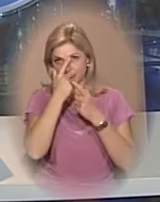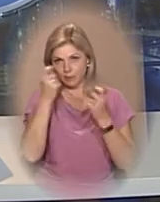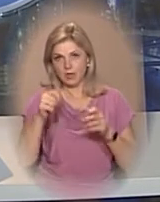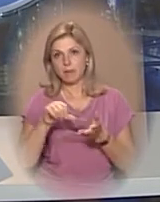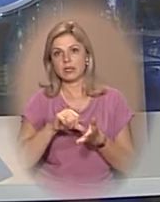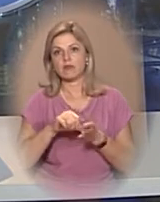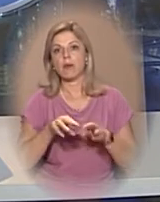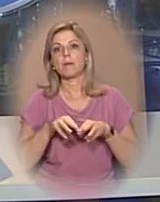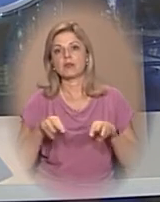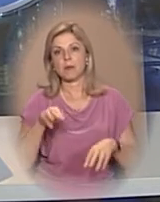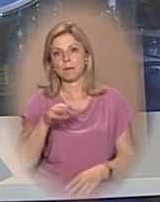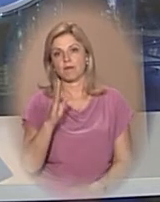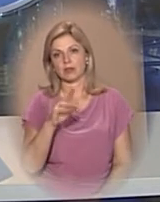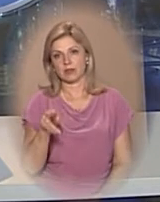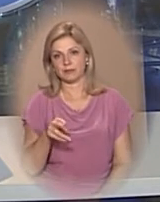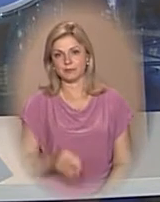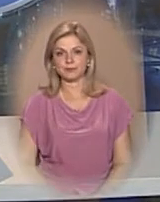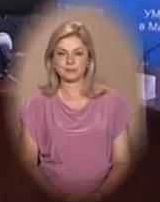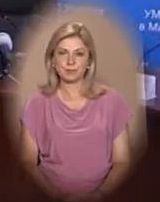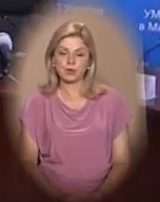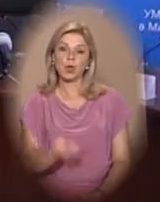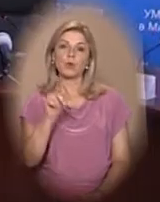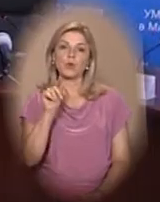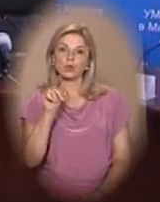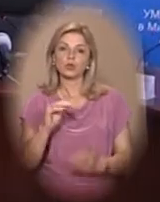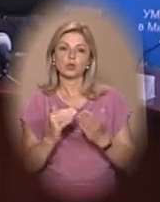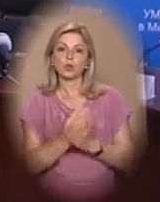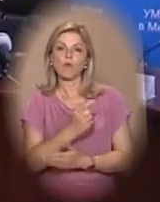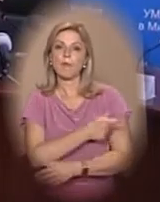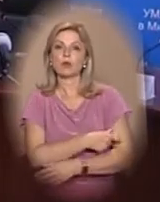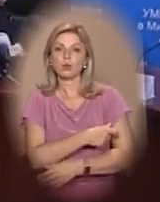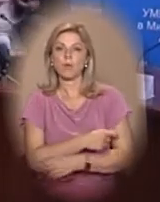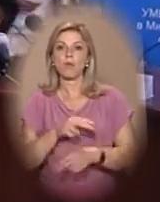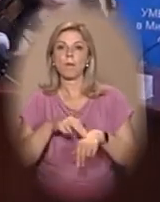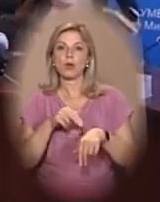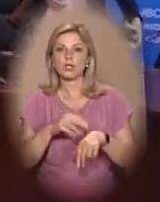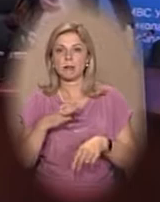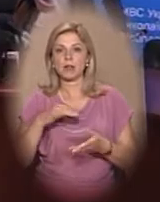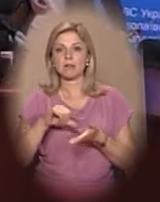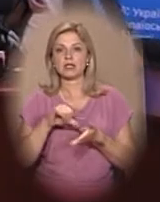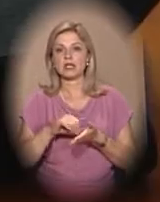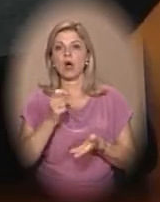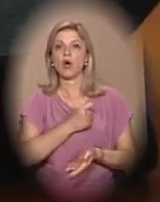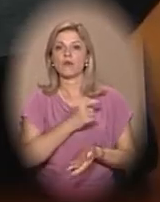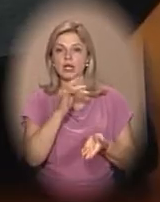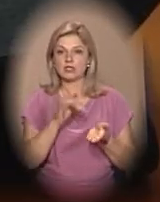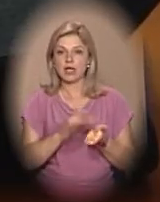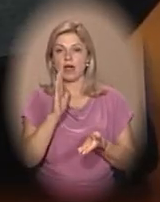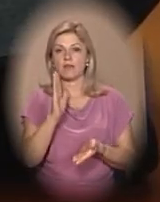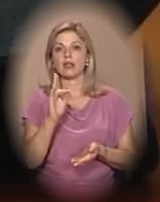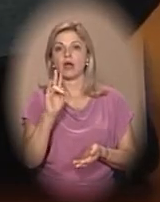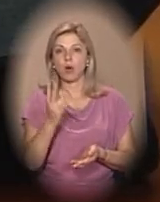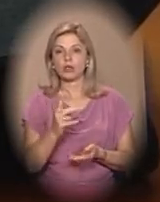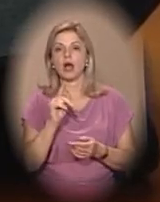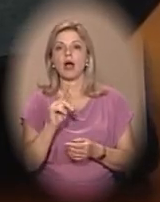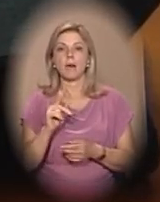Міністерства внутрішніх справ. У понеділок нову патрульну поліцію було представлено в Одесі. У Миколаєві ж анонсований приїзд першого